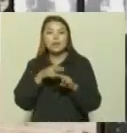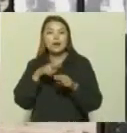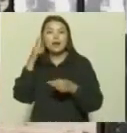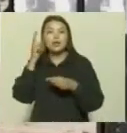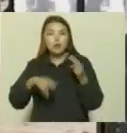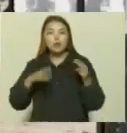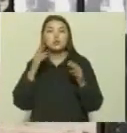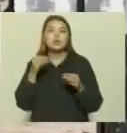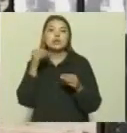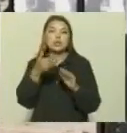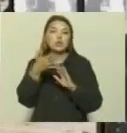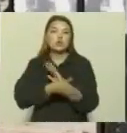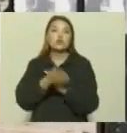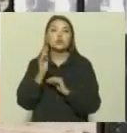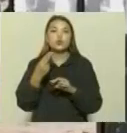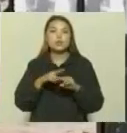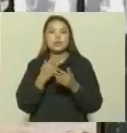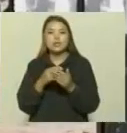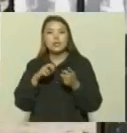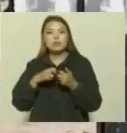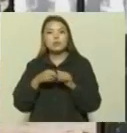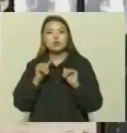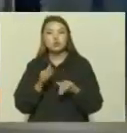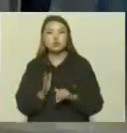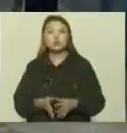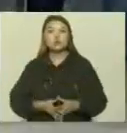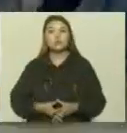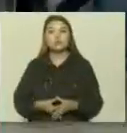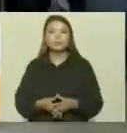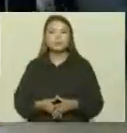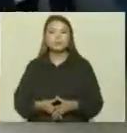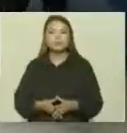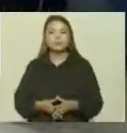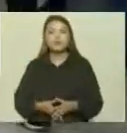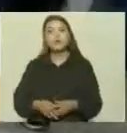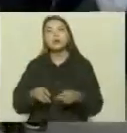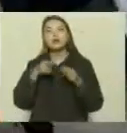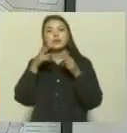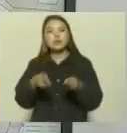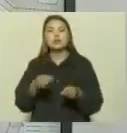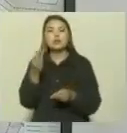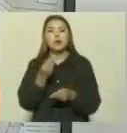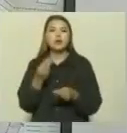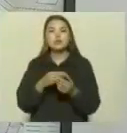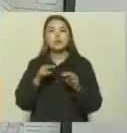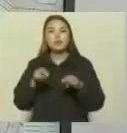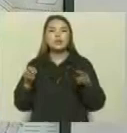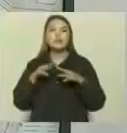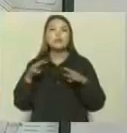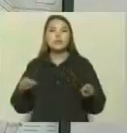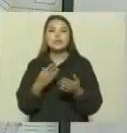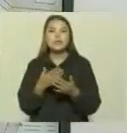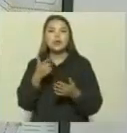его профинансируют, мы рассчитываем, что вопрос будет решен. В рамках рабочей поездки в Мангистау вице-премьер также